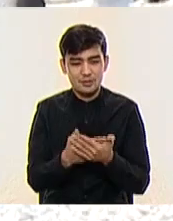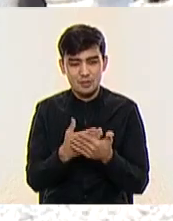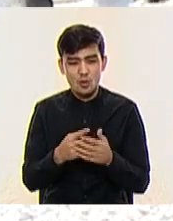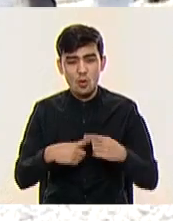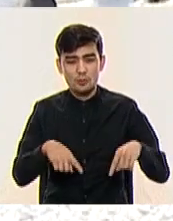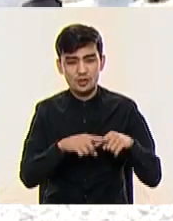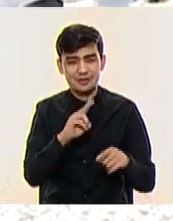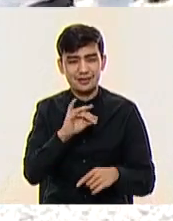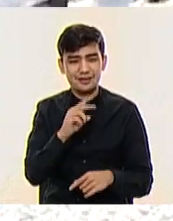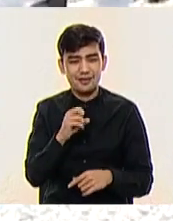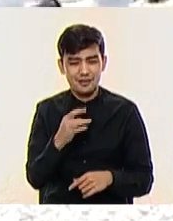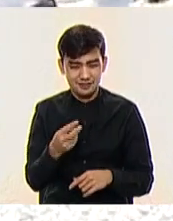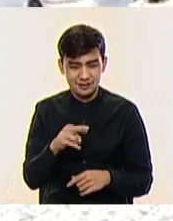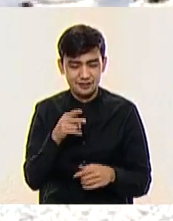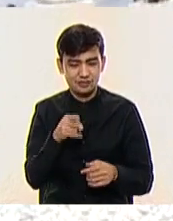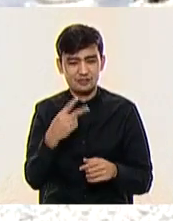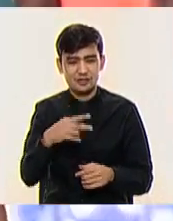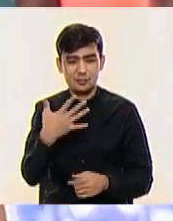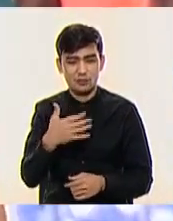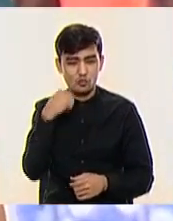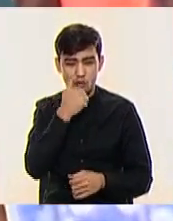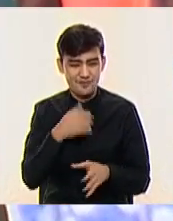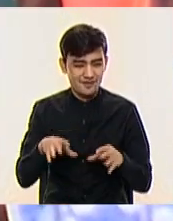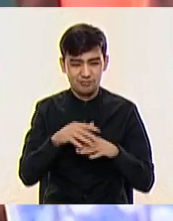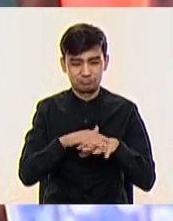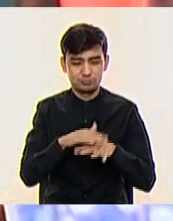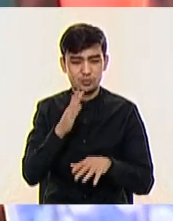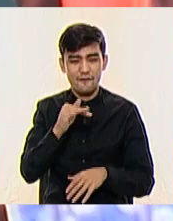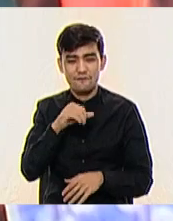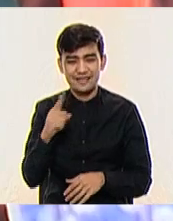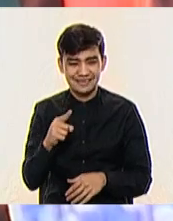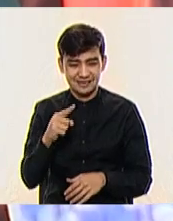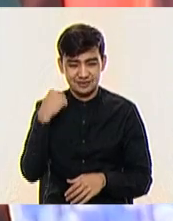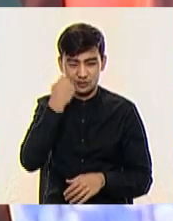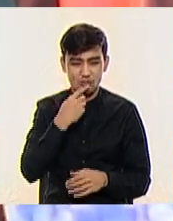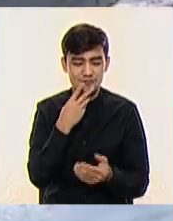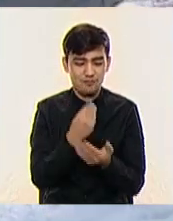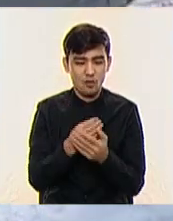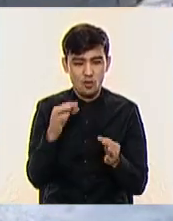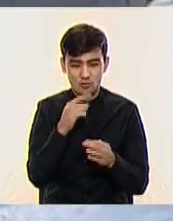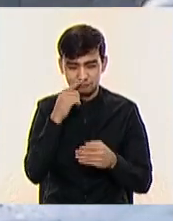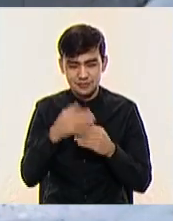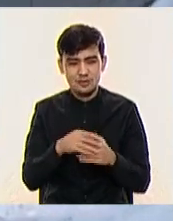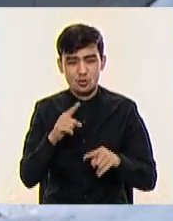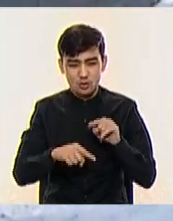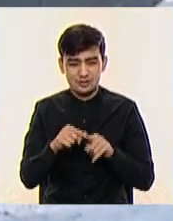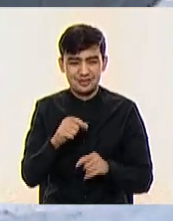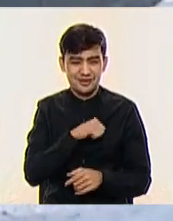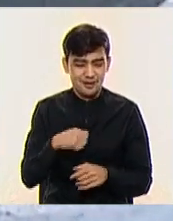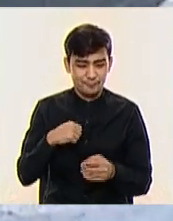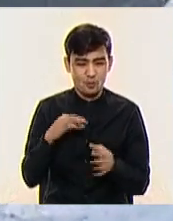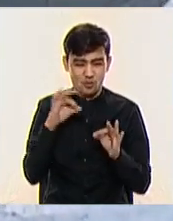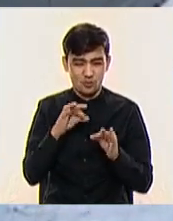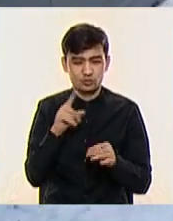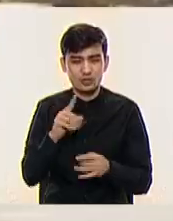всеобщем декларировании с 2025 года, когда как физлица свое имущество покажут все их ближайшие родственники.